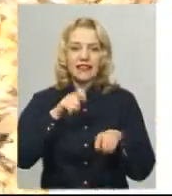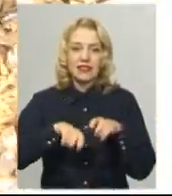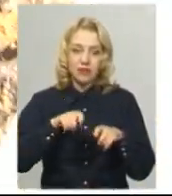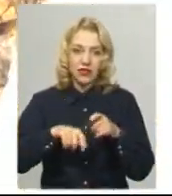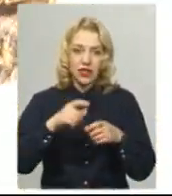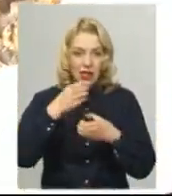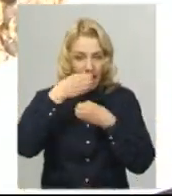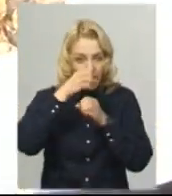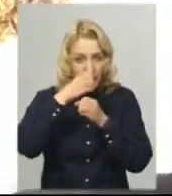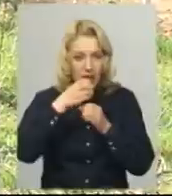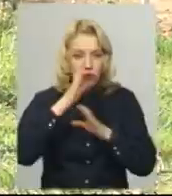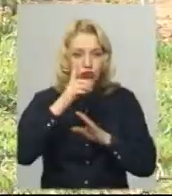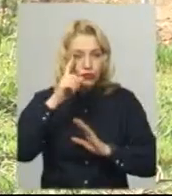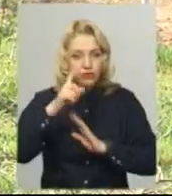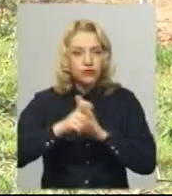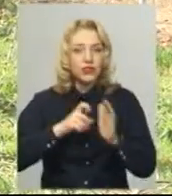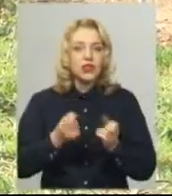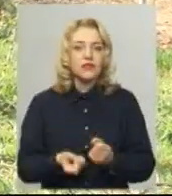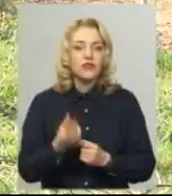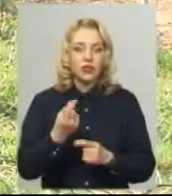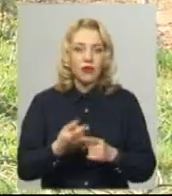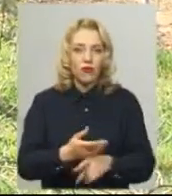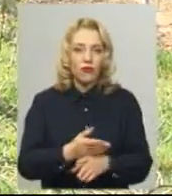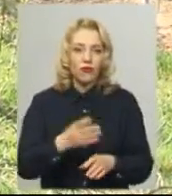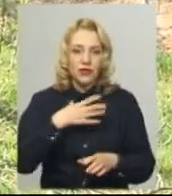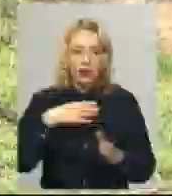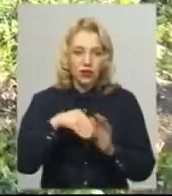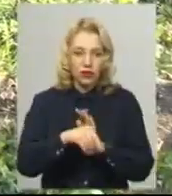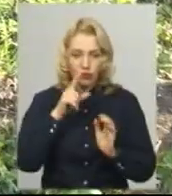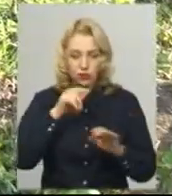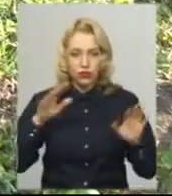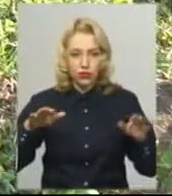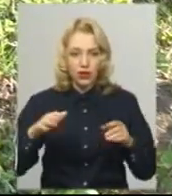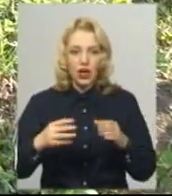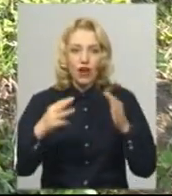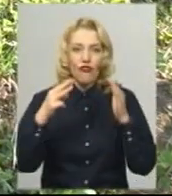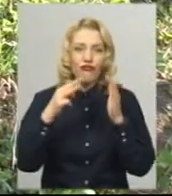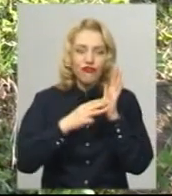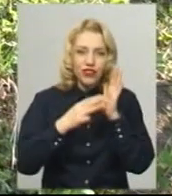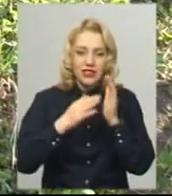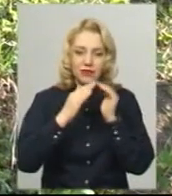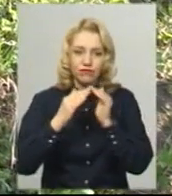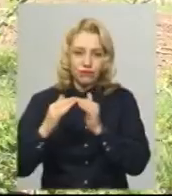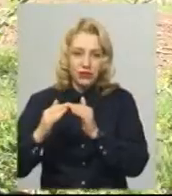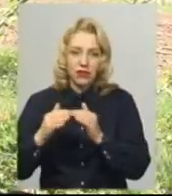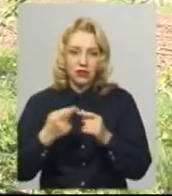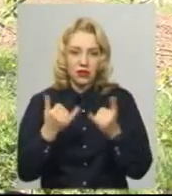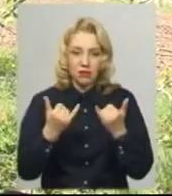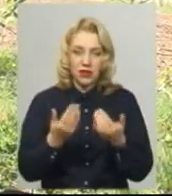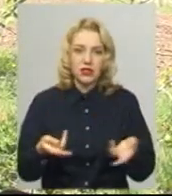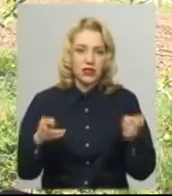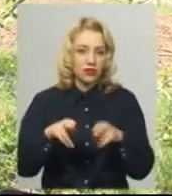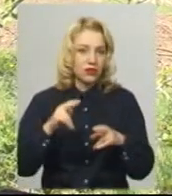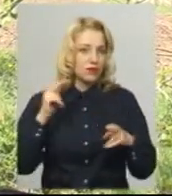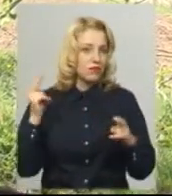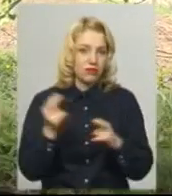можуть виявити, від чого загинули бджоли. Чоловік, який зі своєї пасіки з 8 бджолосімей забезпечував медом родину, каже, залишається ні з чим. Опасно,